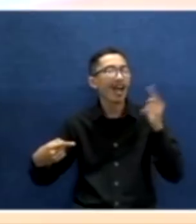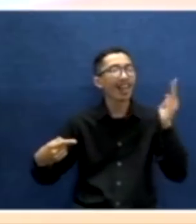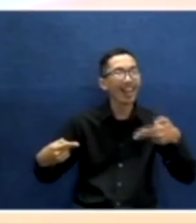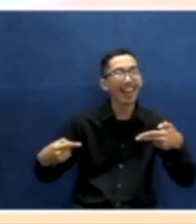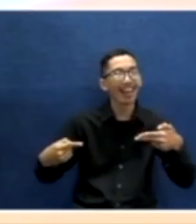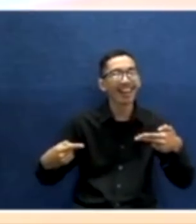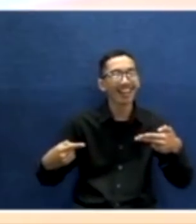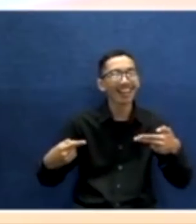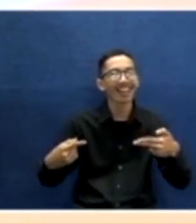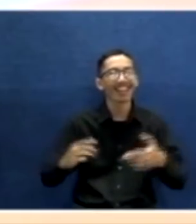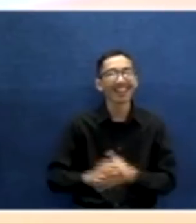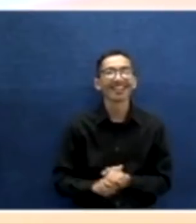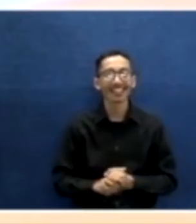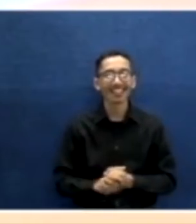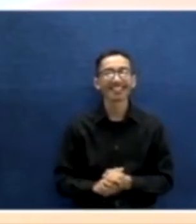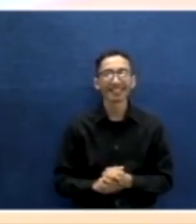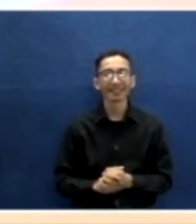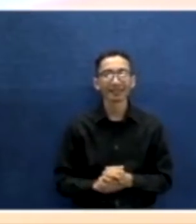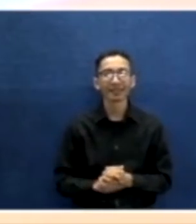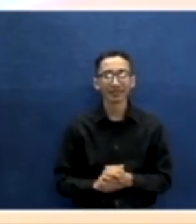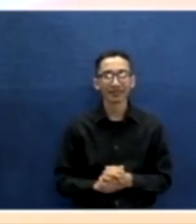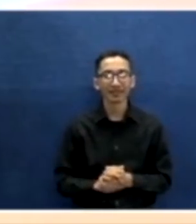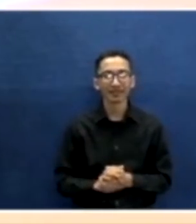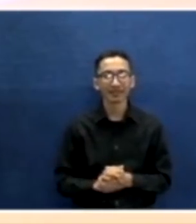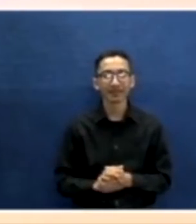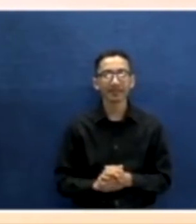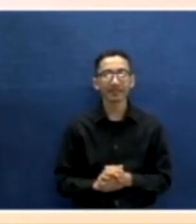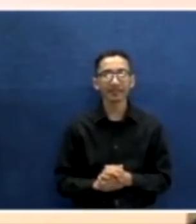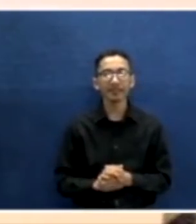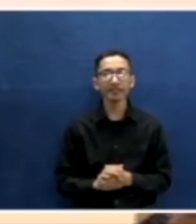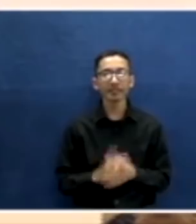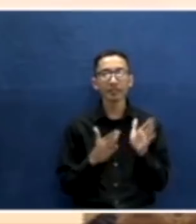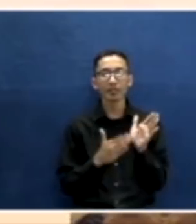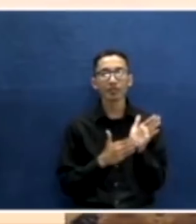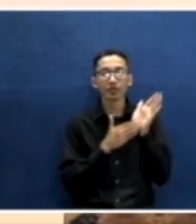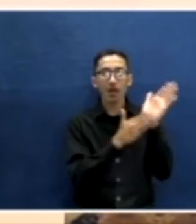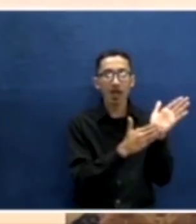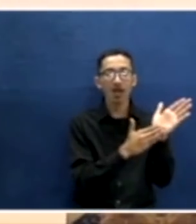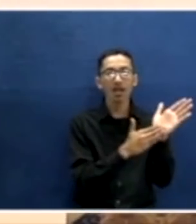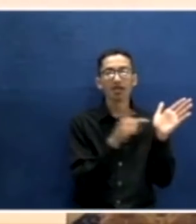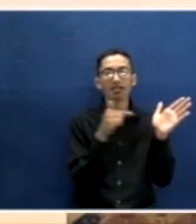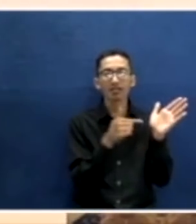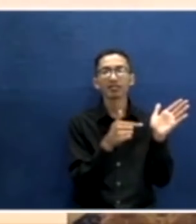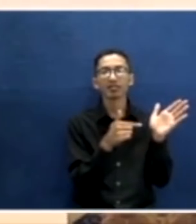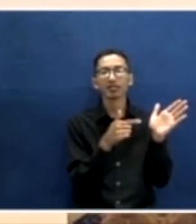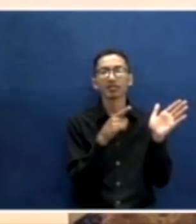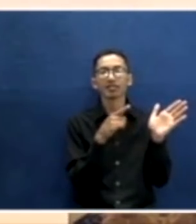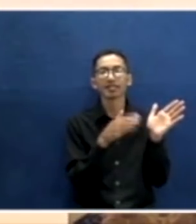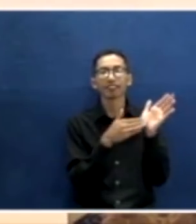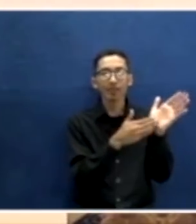diajarkan oleh Rasulullah Shalallahu Wassalam Kenapa sepertiga sunnah itu tidak ditentukan siapa Ustad muda